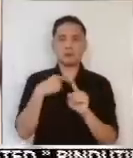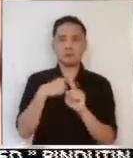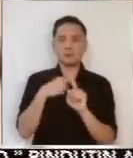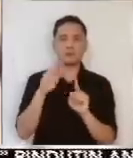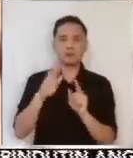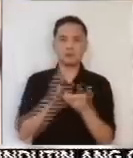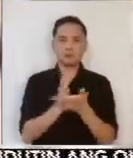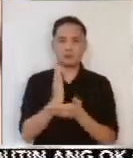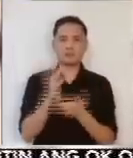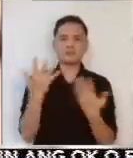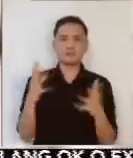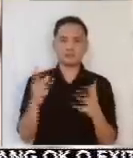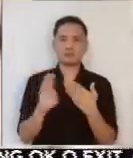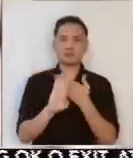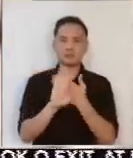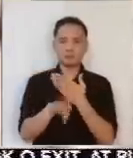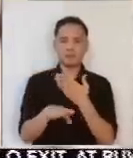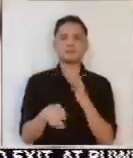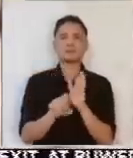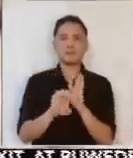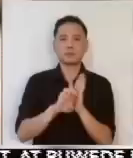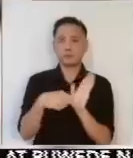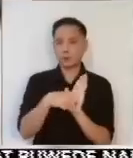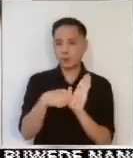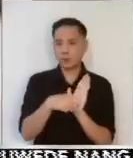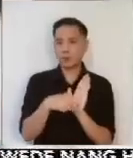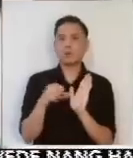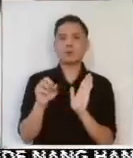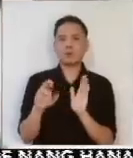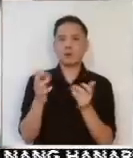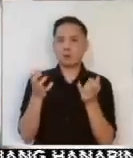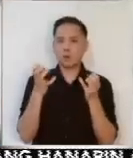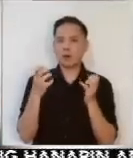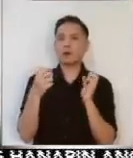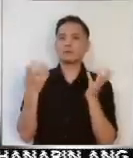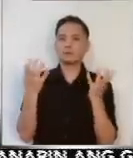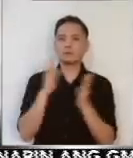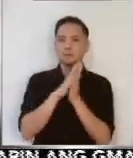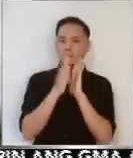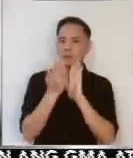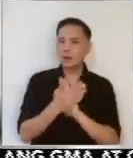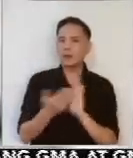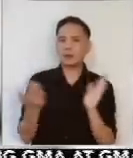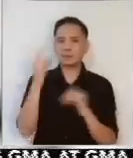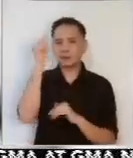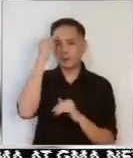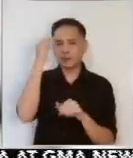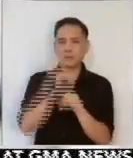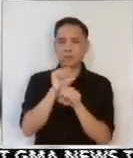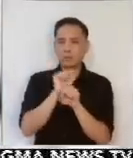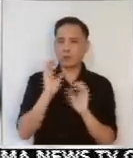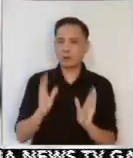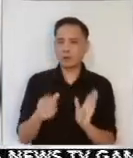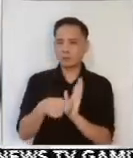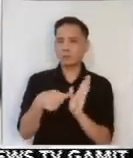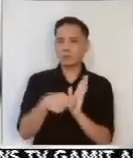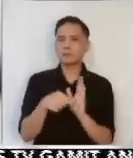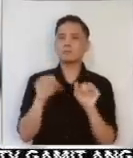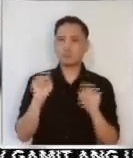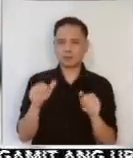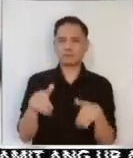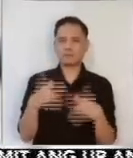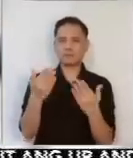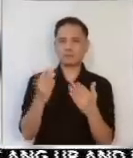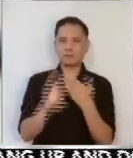karapatang bumoto o tumakbo para sa posisyon sa gobyerno. Absolute, ibig sabihin nun, walang kondisyon na inilatag yung